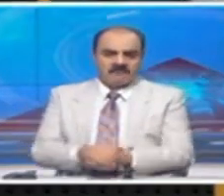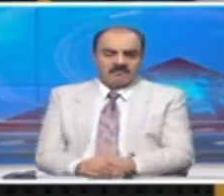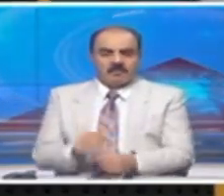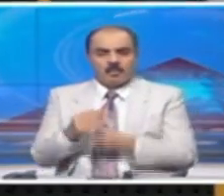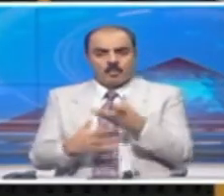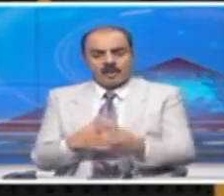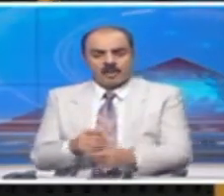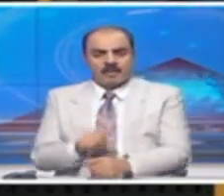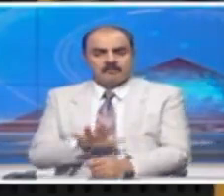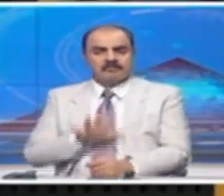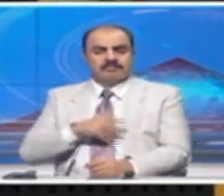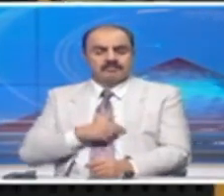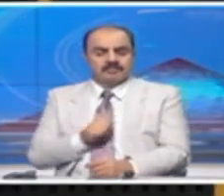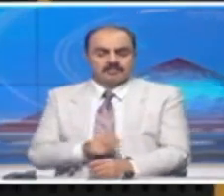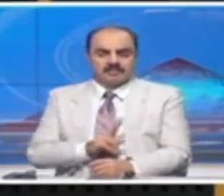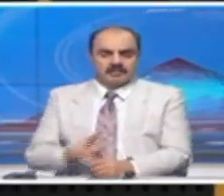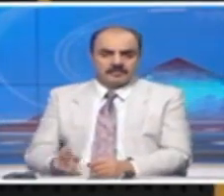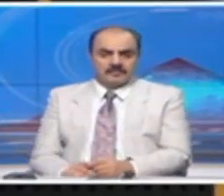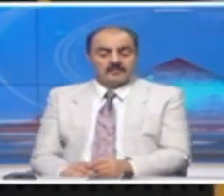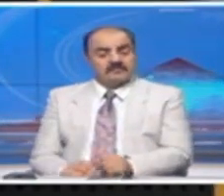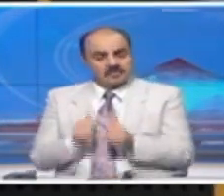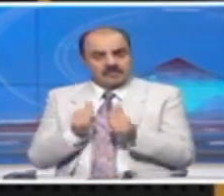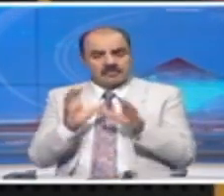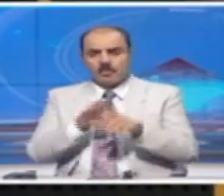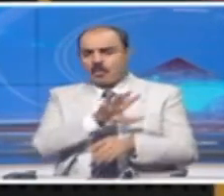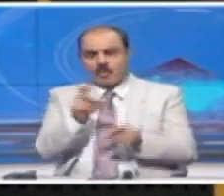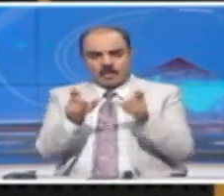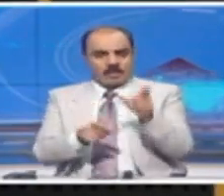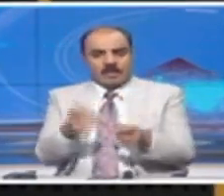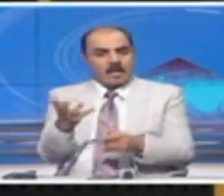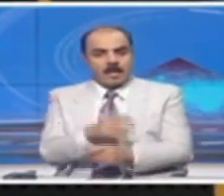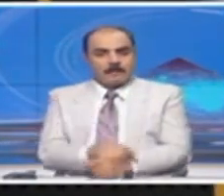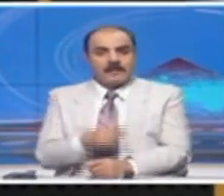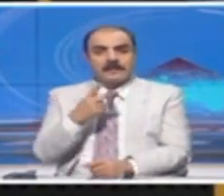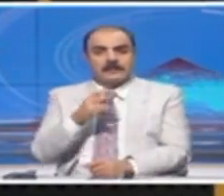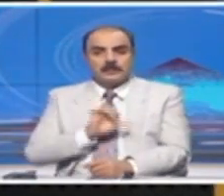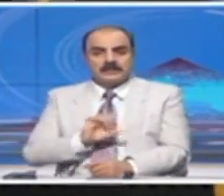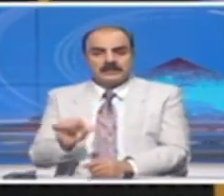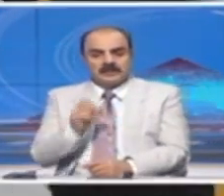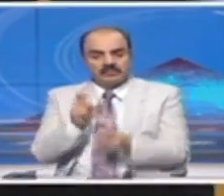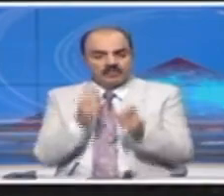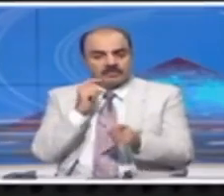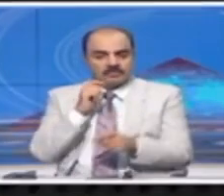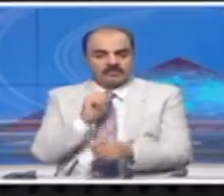حريق عمد، انتحال صفة، وضبط مرتكبوها بإجمالي 92 متهما.